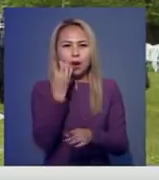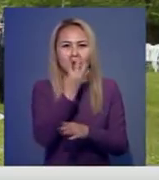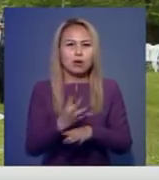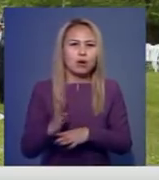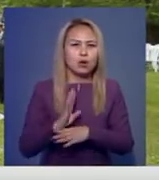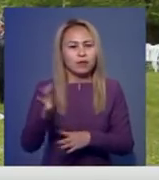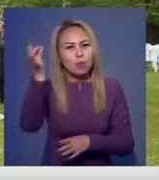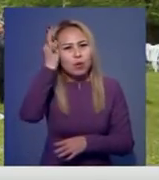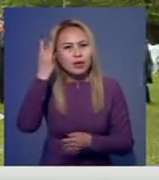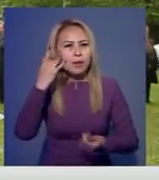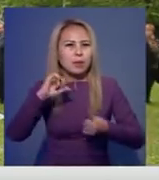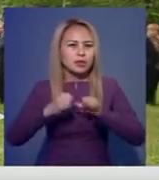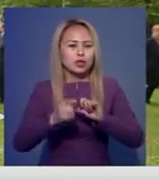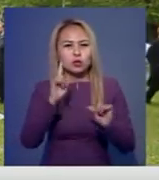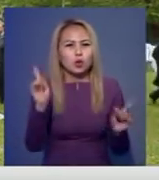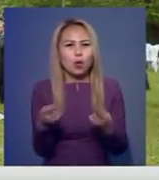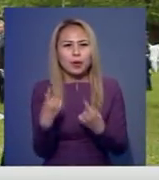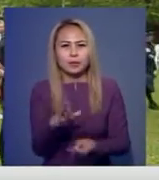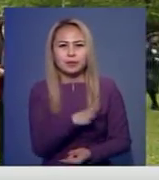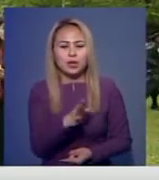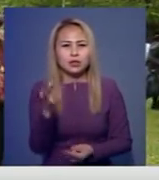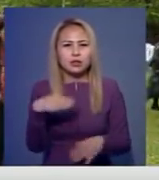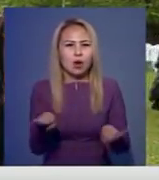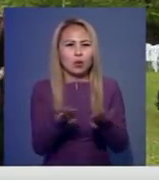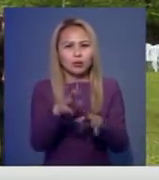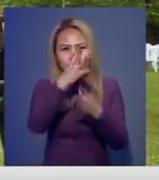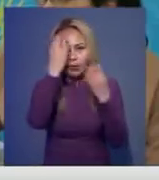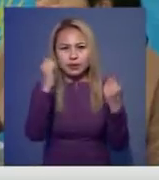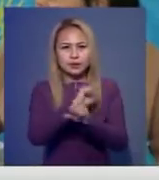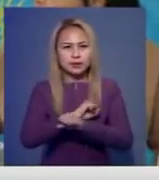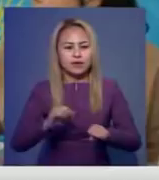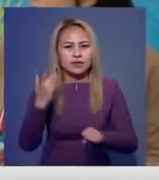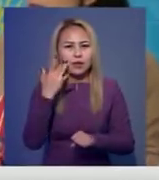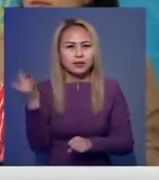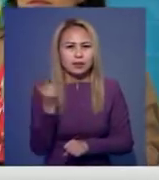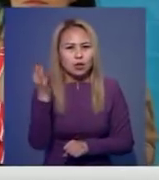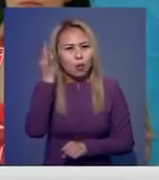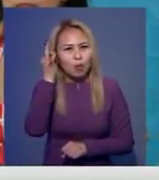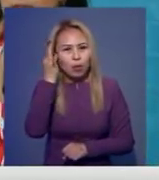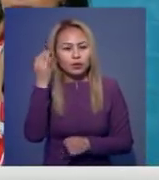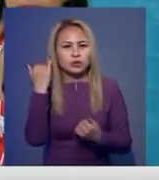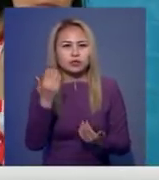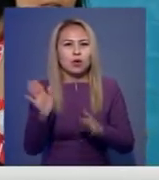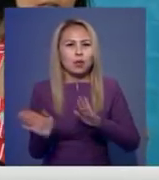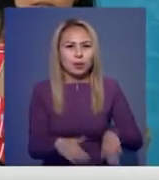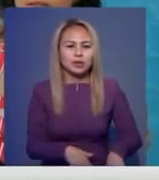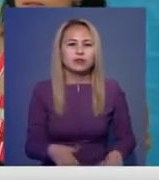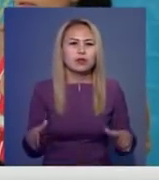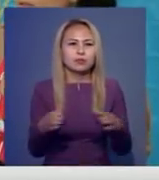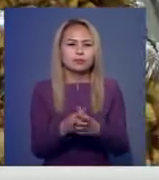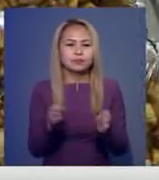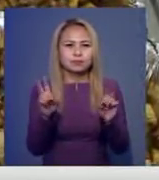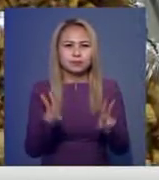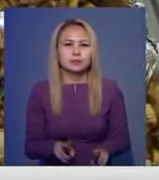азаматтарының жадында жаңарту. Бұл майдан ешқашан ұмытылмауы тиіс. Ресми бөлімнен соң дипломатия өкілдерінің